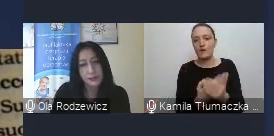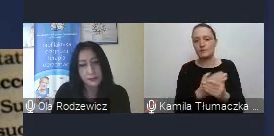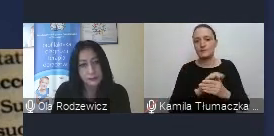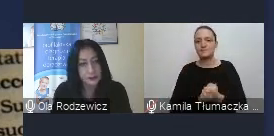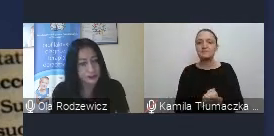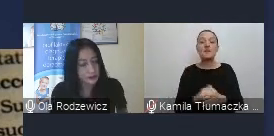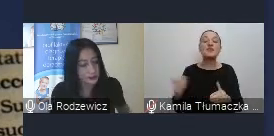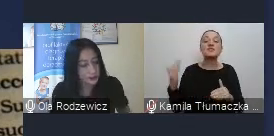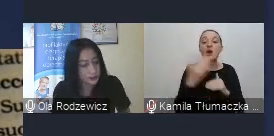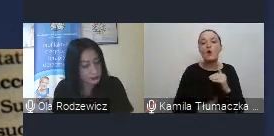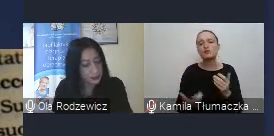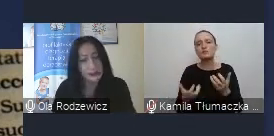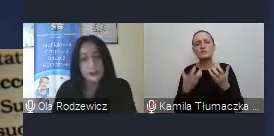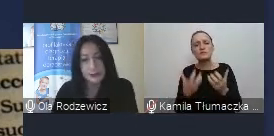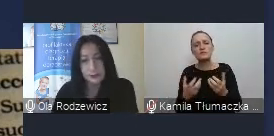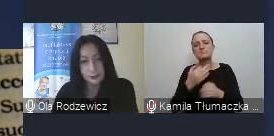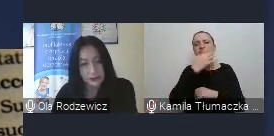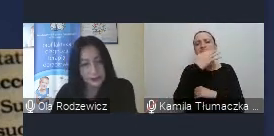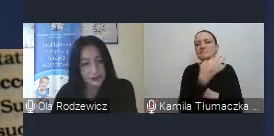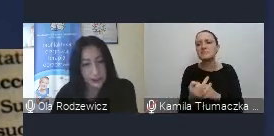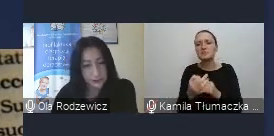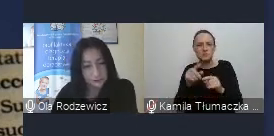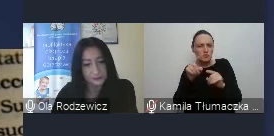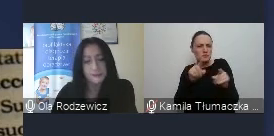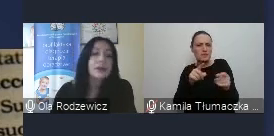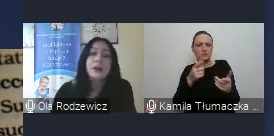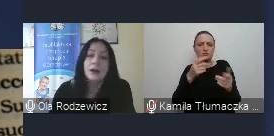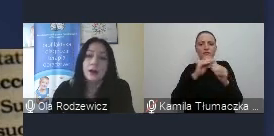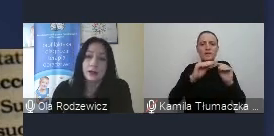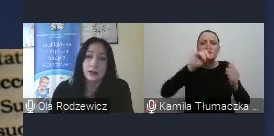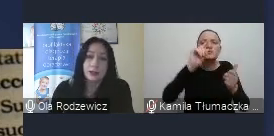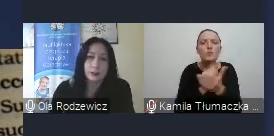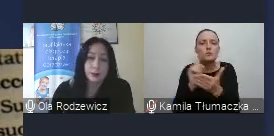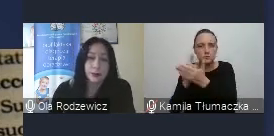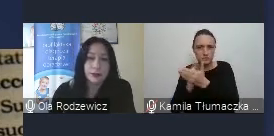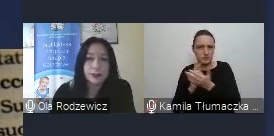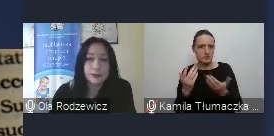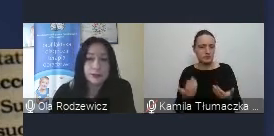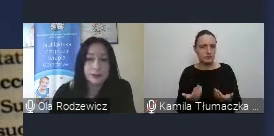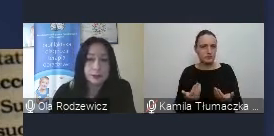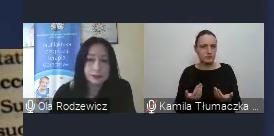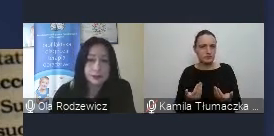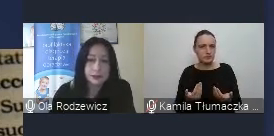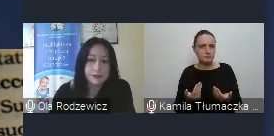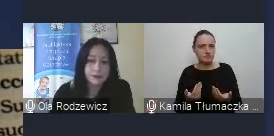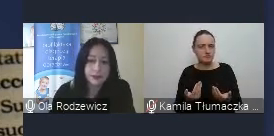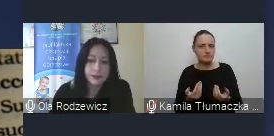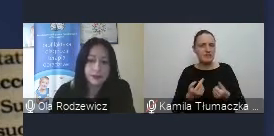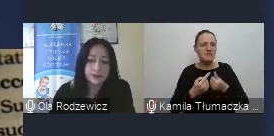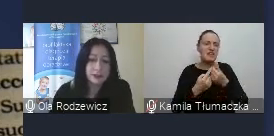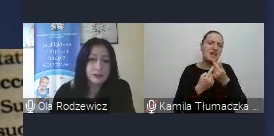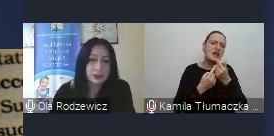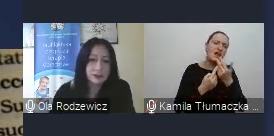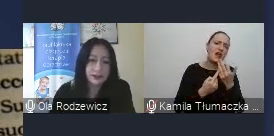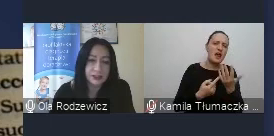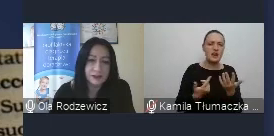koniec chciałabym, żebyśmy wszyscy sobie zadali pytanie, co to jest sukces w terapii. Bo wielokrotnie